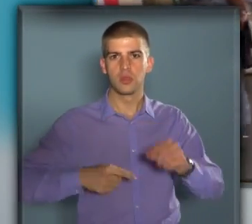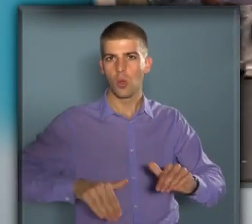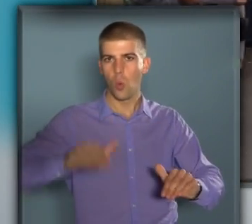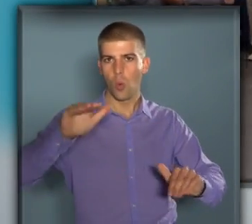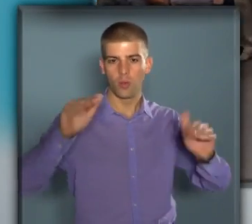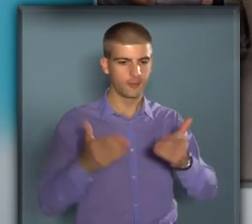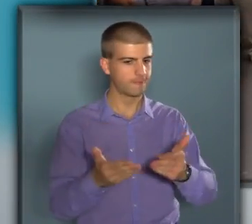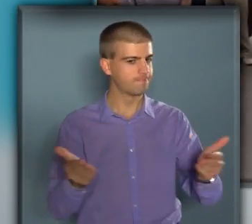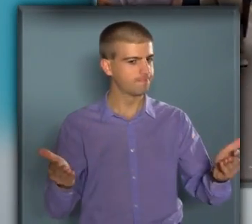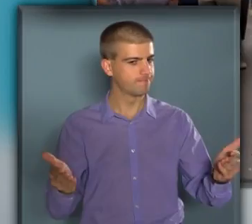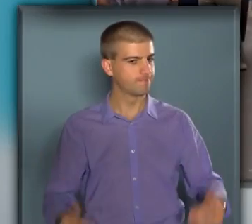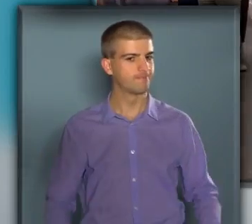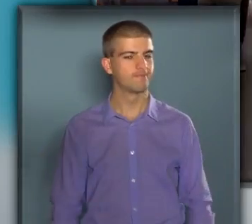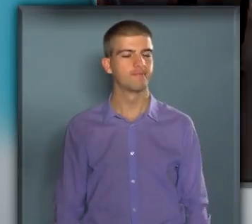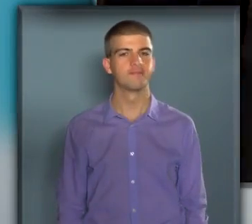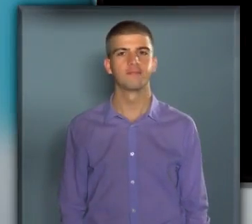utódoknak.